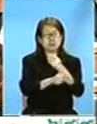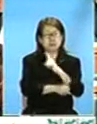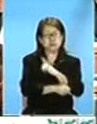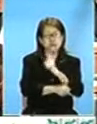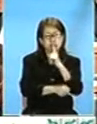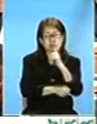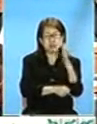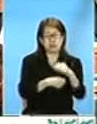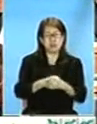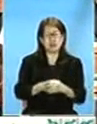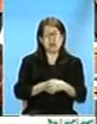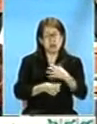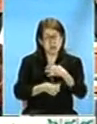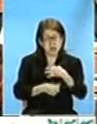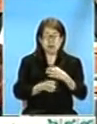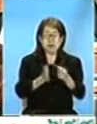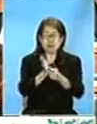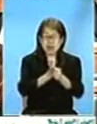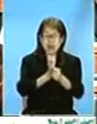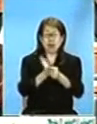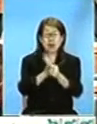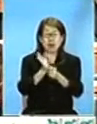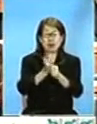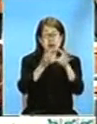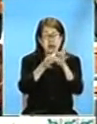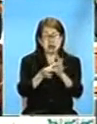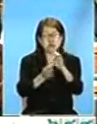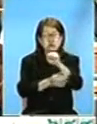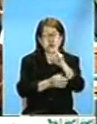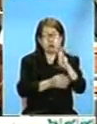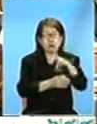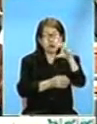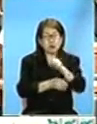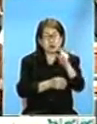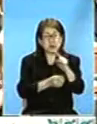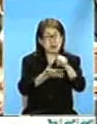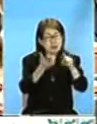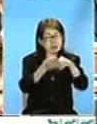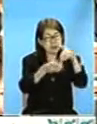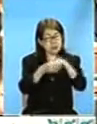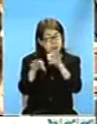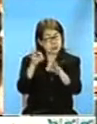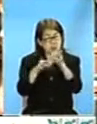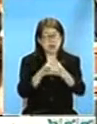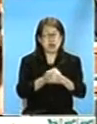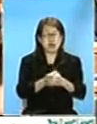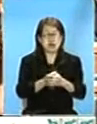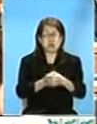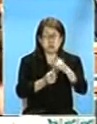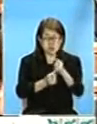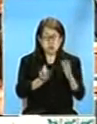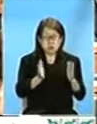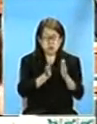ก็ควรจะพูดไปพร้อมๆกันครับในเรื่องของที่มาคุณสมบัติและอำนาจหน้าที่เพราะมีความเ